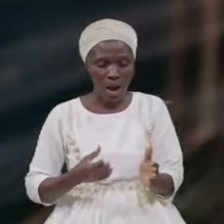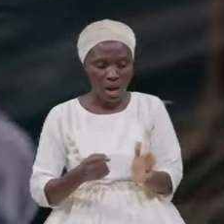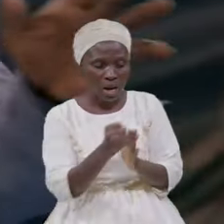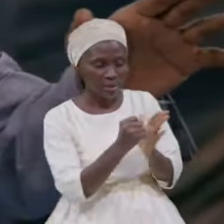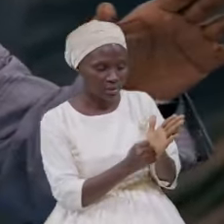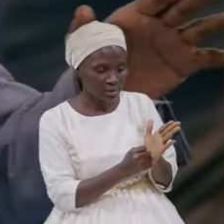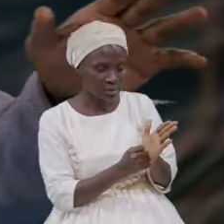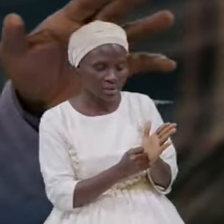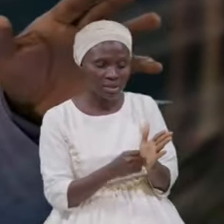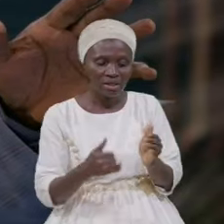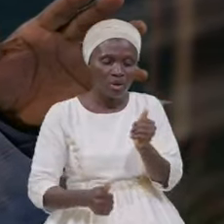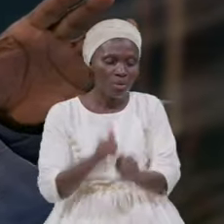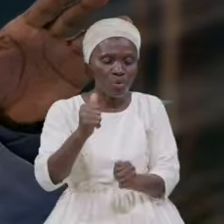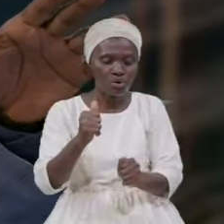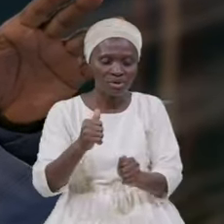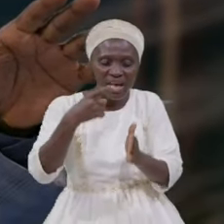pays.